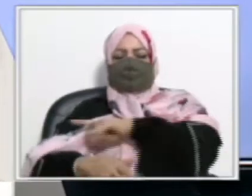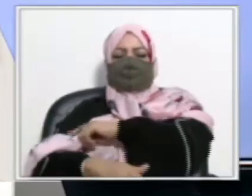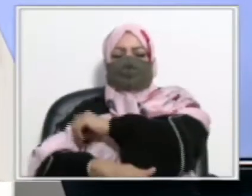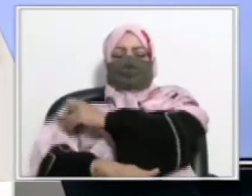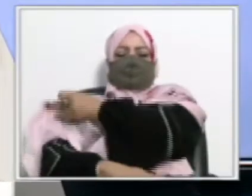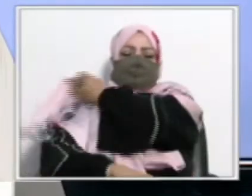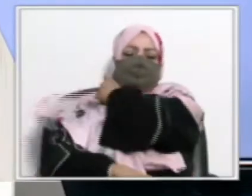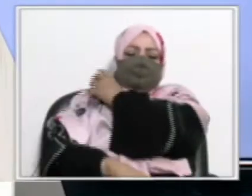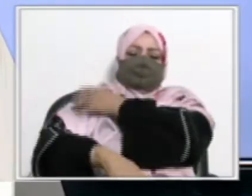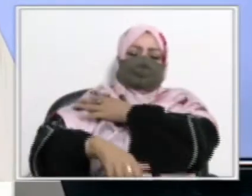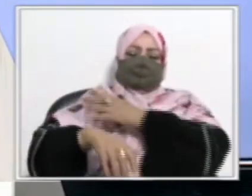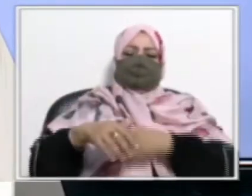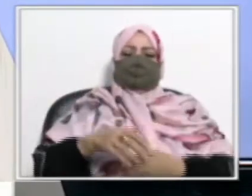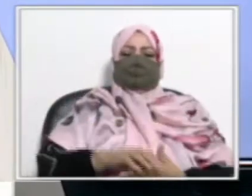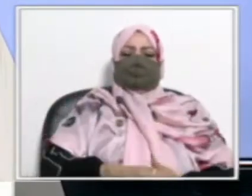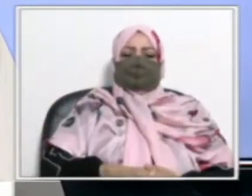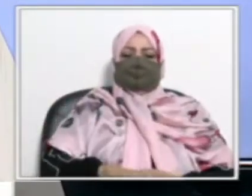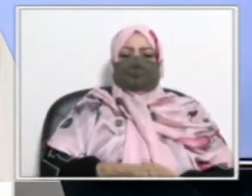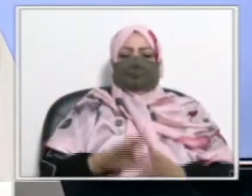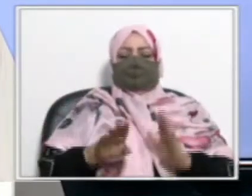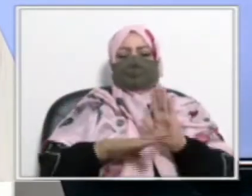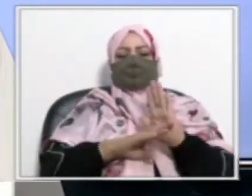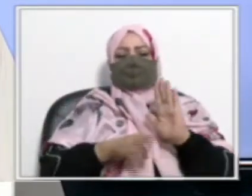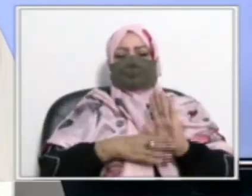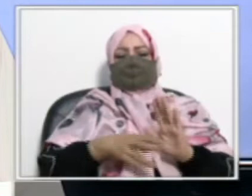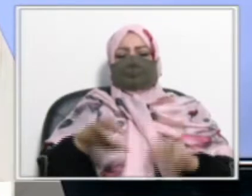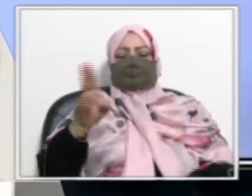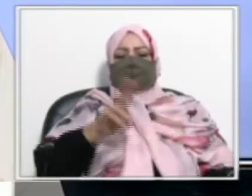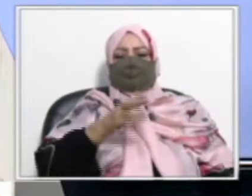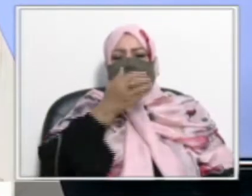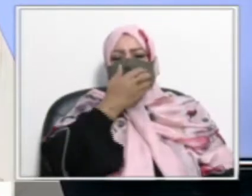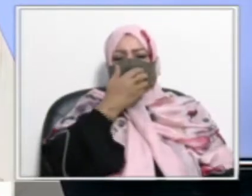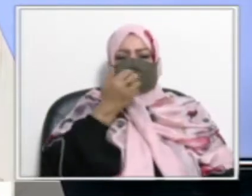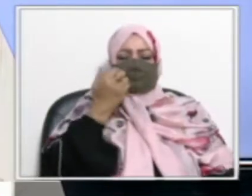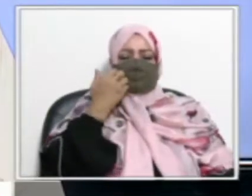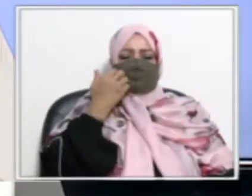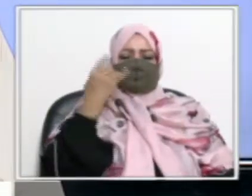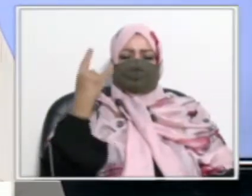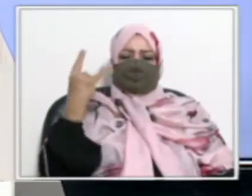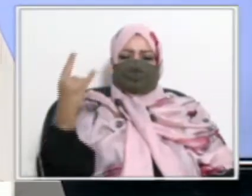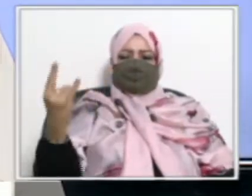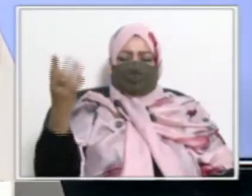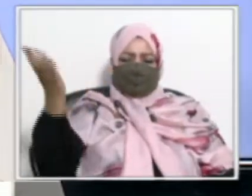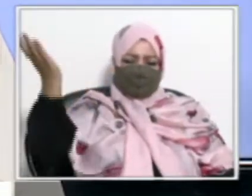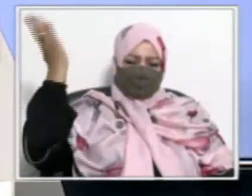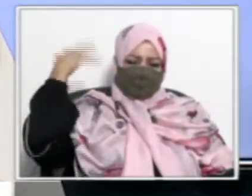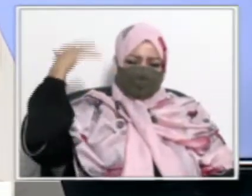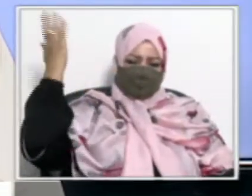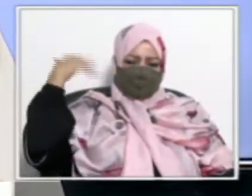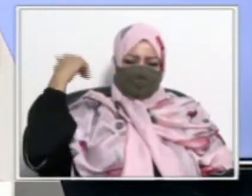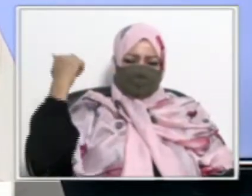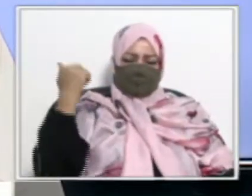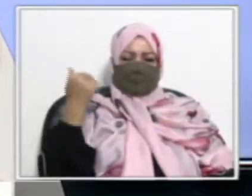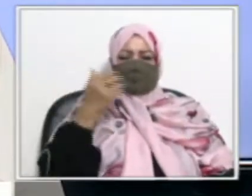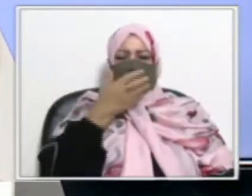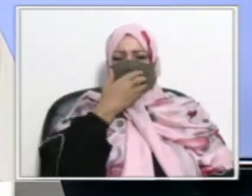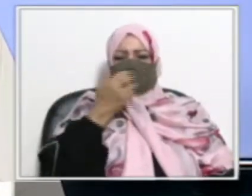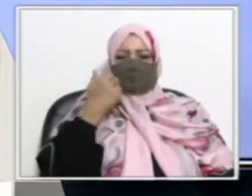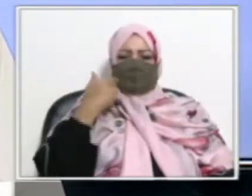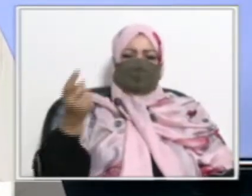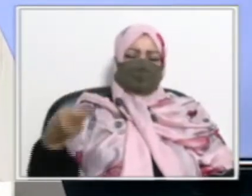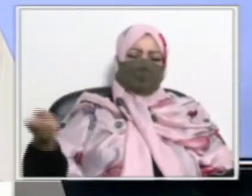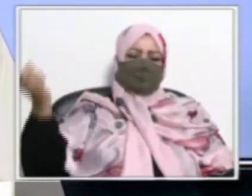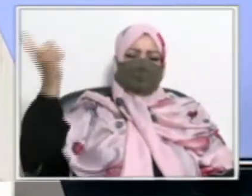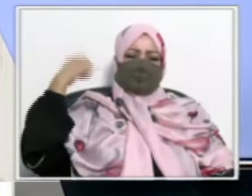الماضي، فصمت خمسة أيام وبقيت 5، والآن أنا قادر على الصوم. نقول الأخ عبد